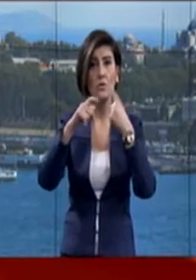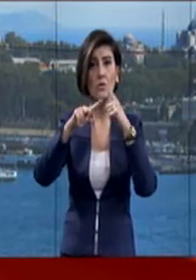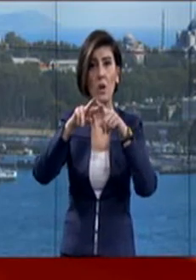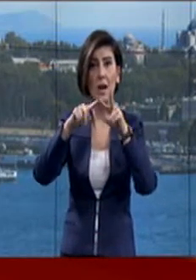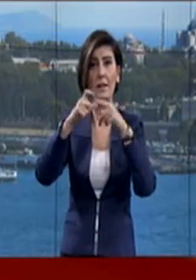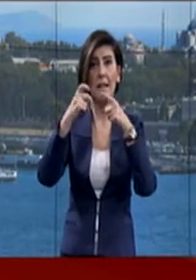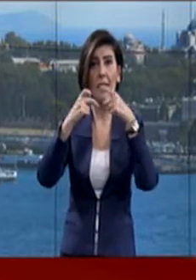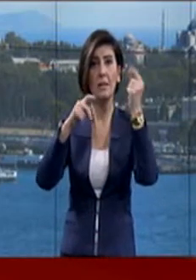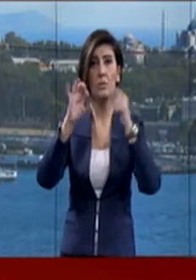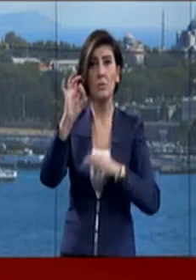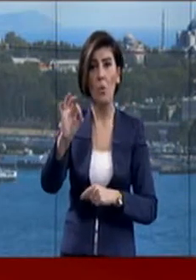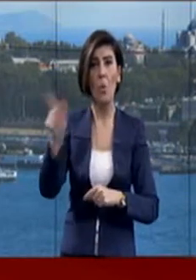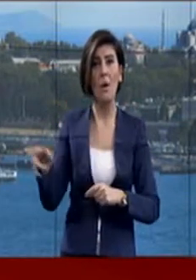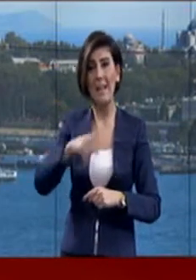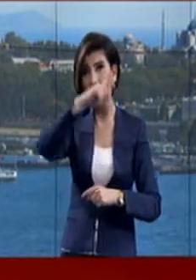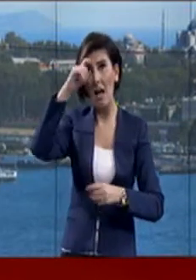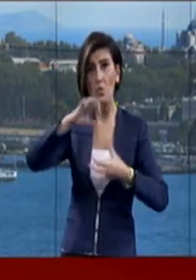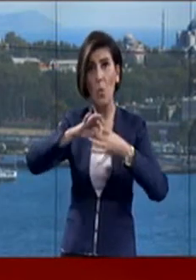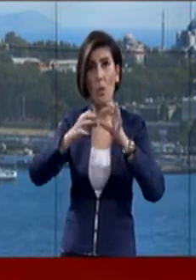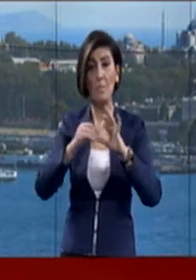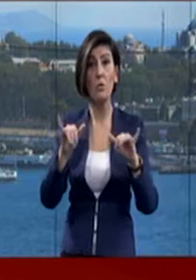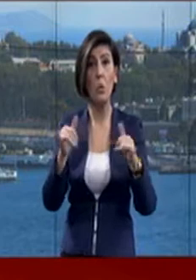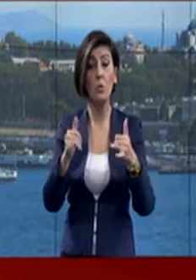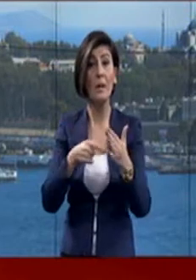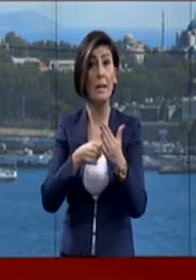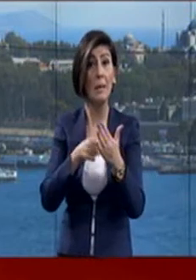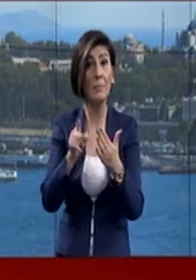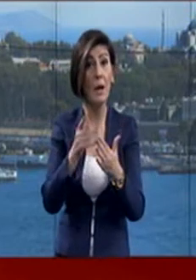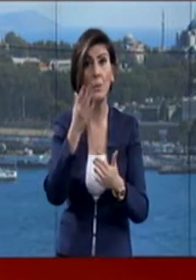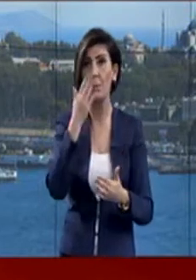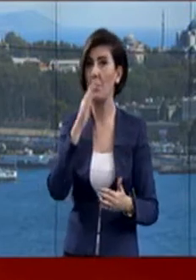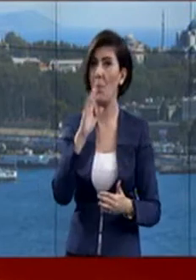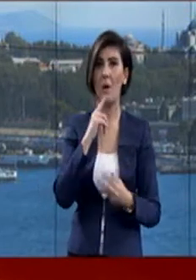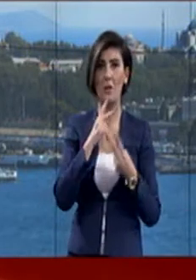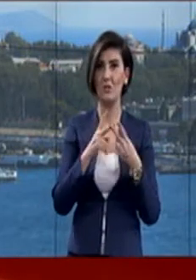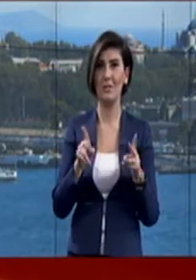olan yaz olimpiyat oyunlarının iptali gibi bir olasılığın bulunmadığını